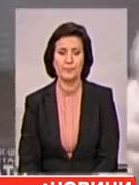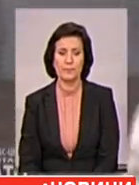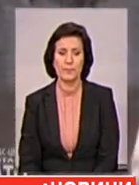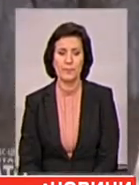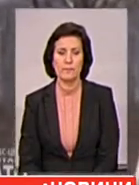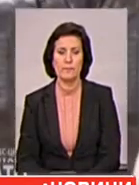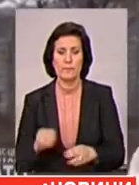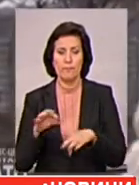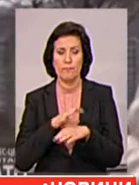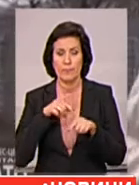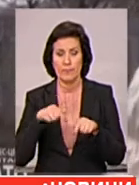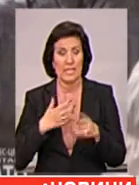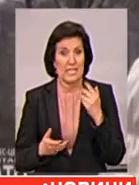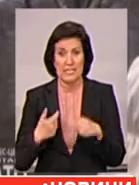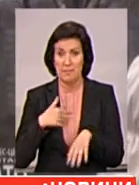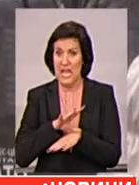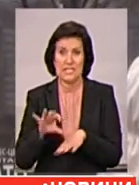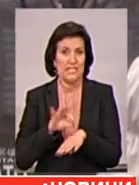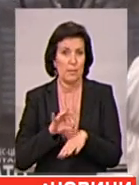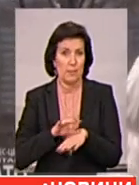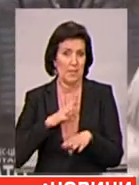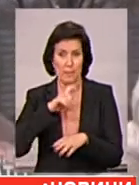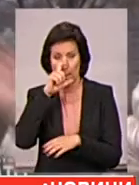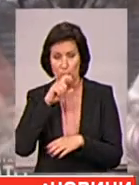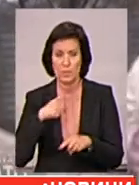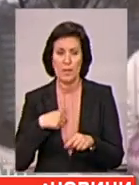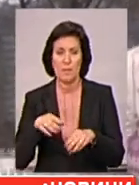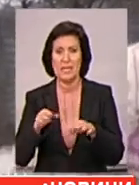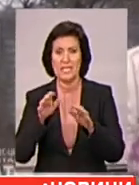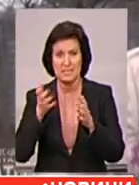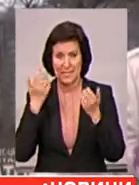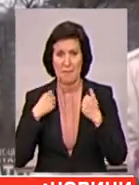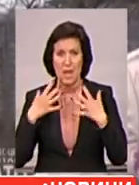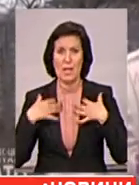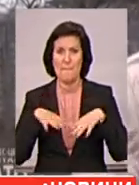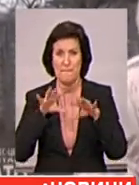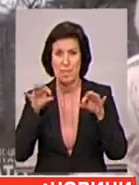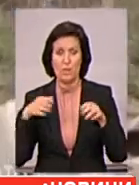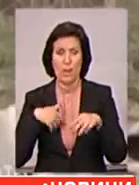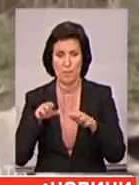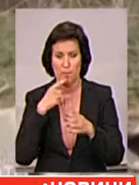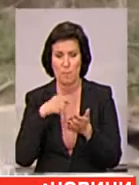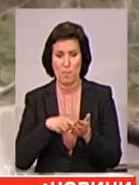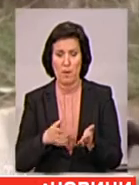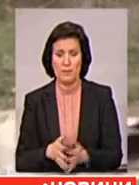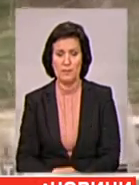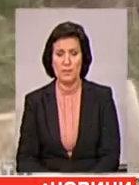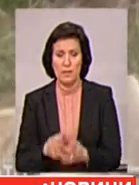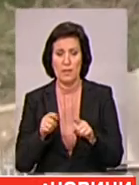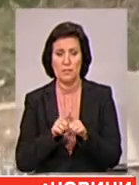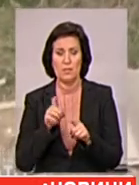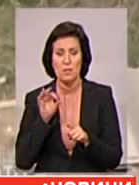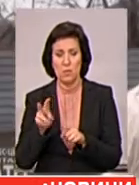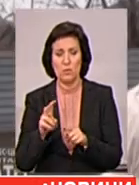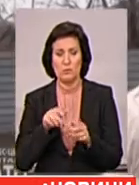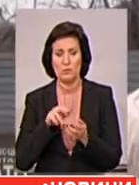Муж тут був. Якщо б я не заболіла, мені не було плохо, я б знімала бельо, я б попала сюди. Понимаєте? А так він пішов